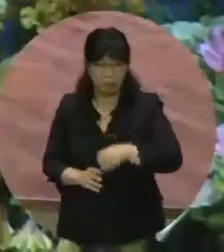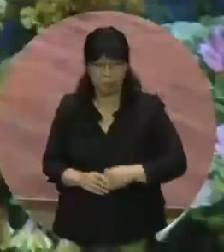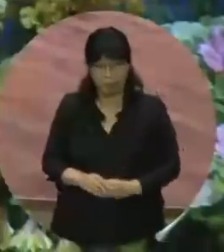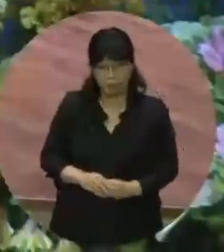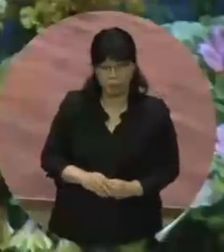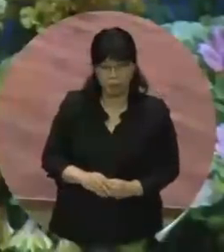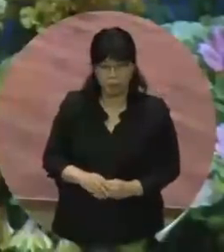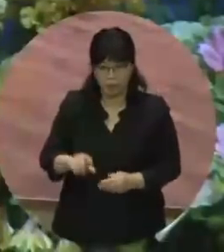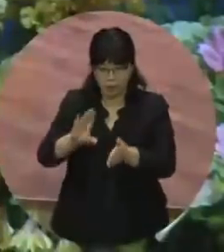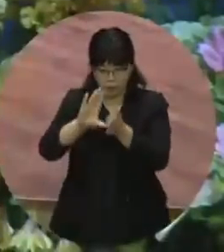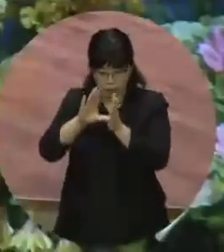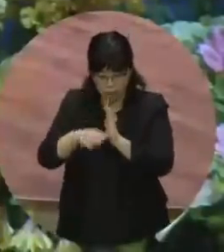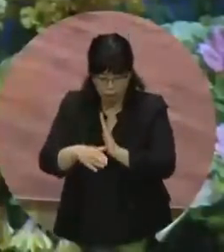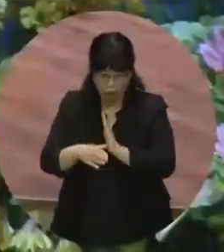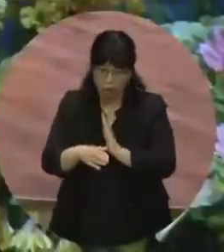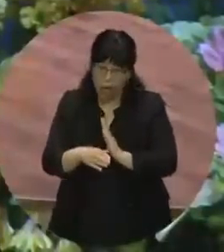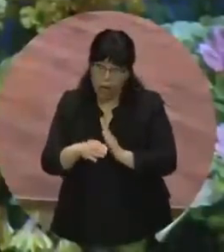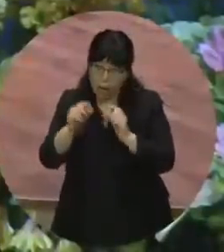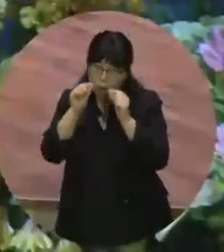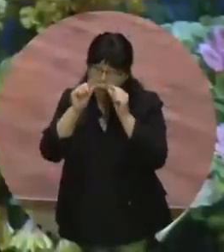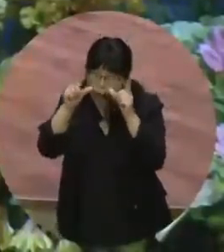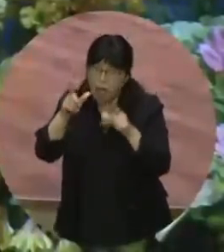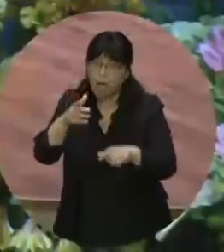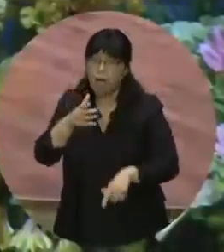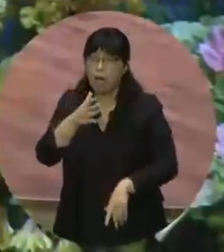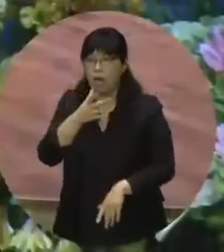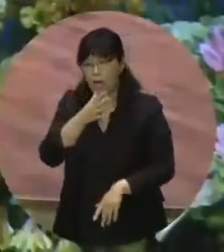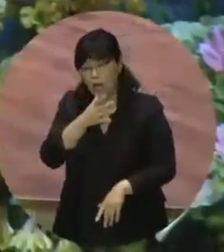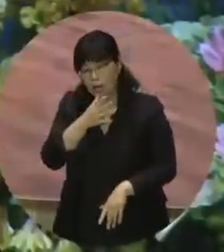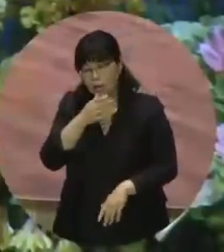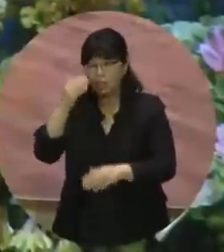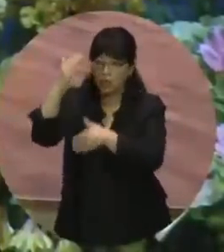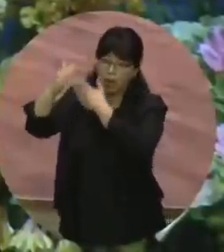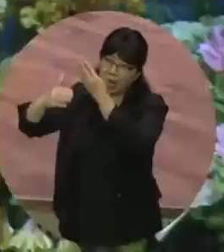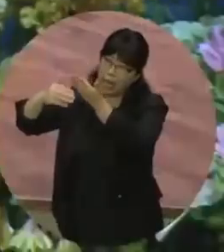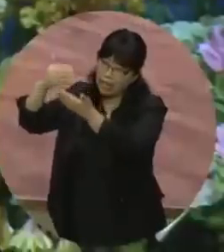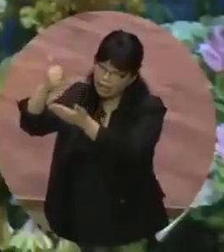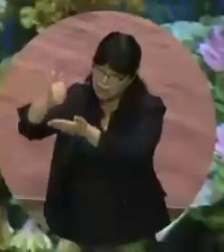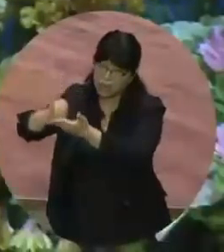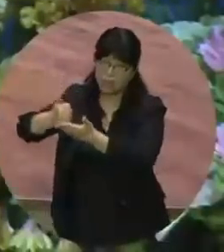수용하는 충격적 각성의 순간이었다. 그렇게 말했어요.